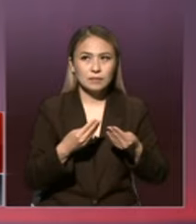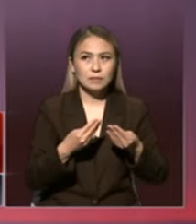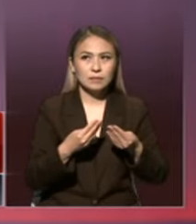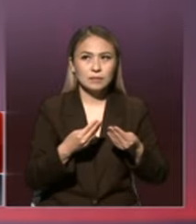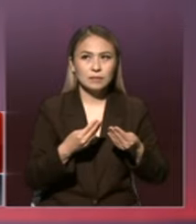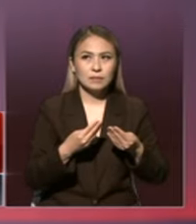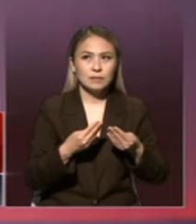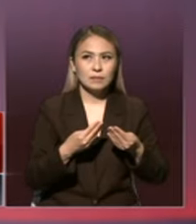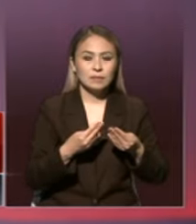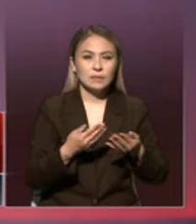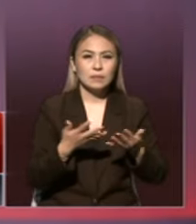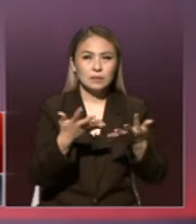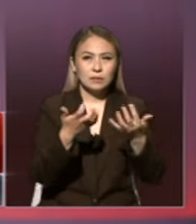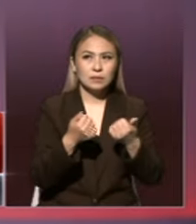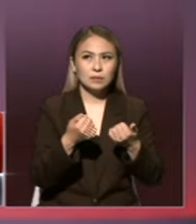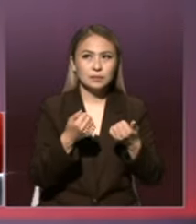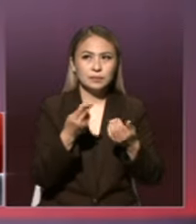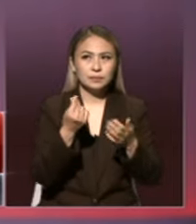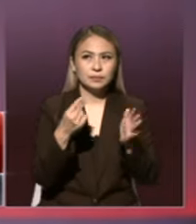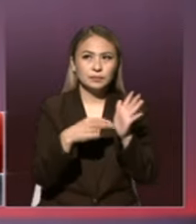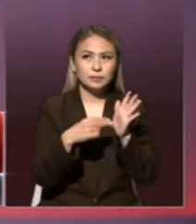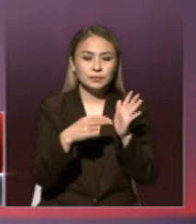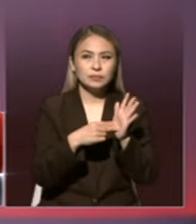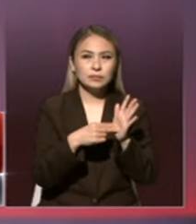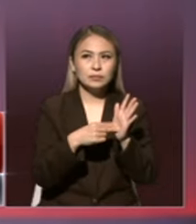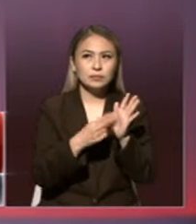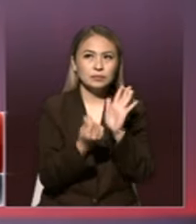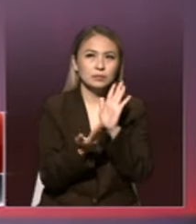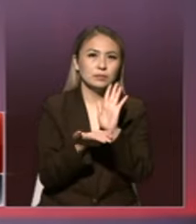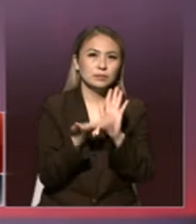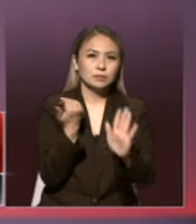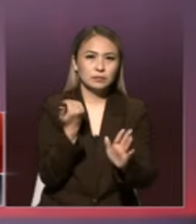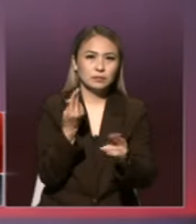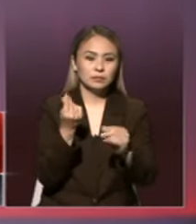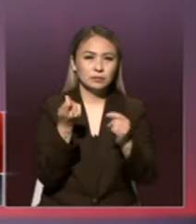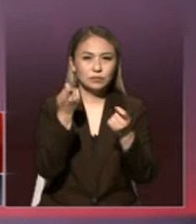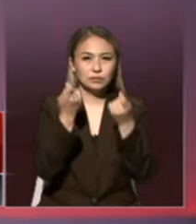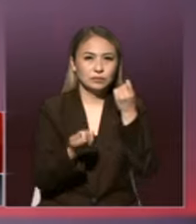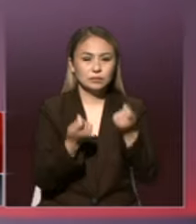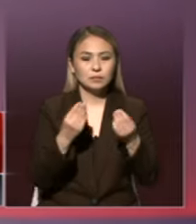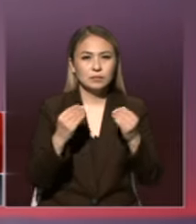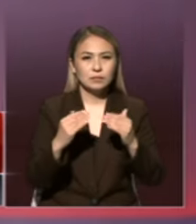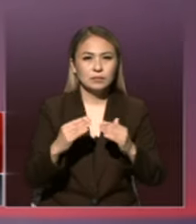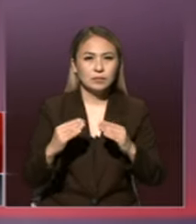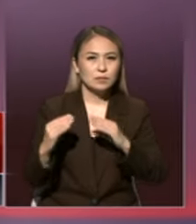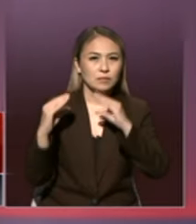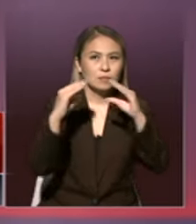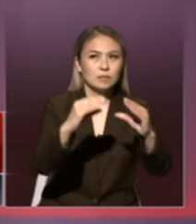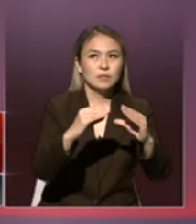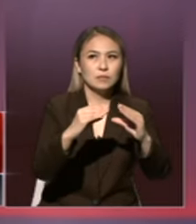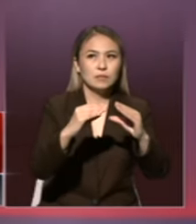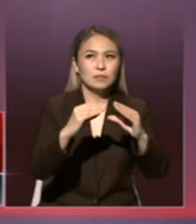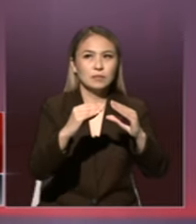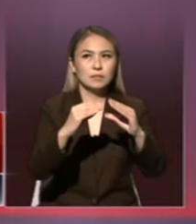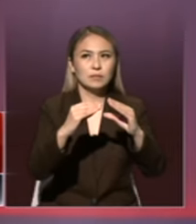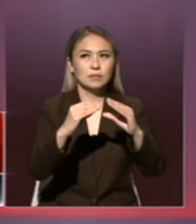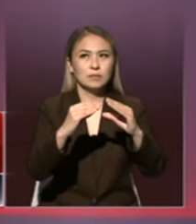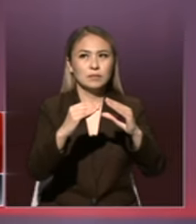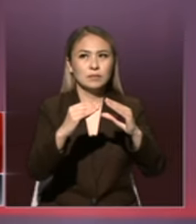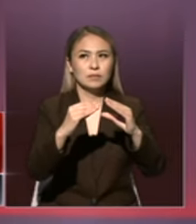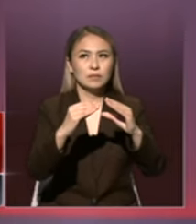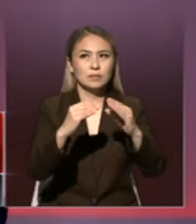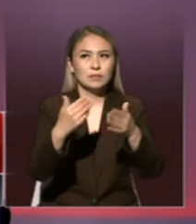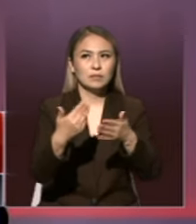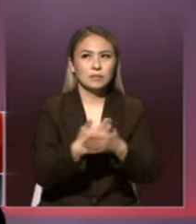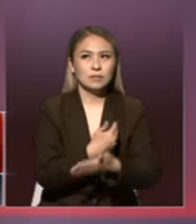ол техниканы алып қабылдап, жаңа техникасын бағасынан арзандатып, жаңағы шаруаларға сондай